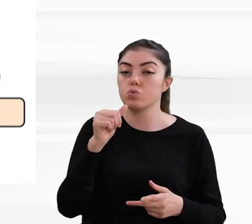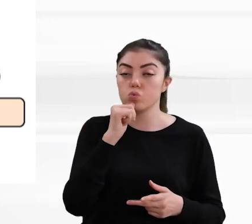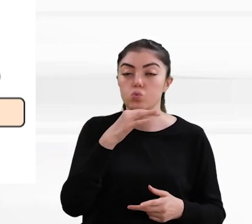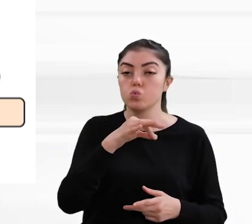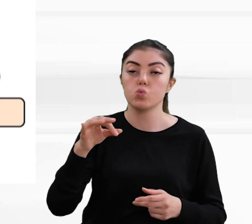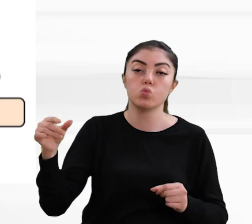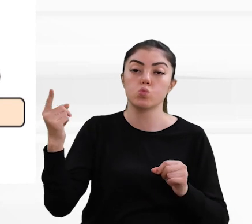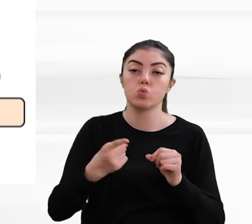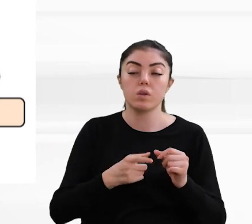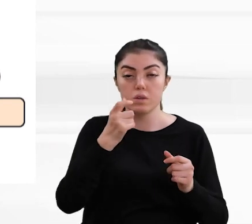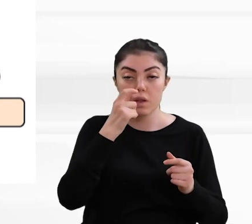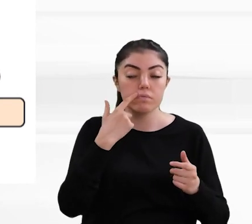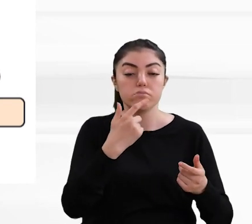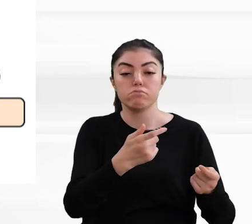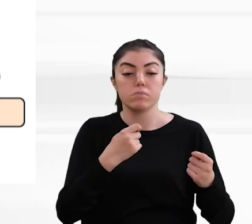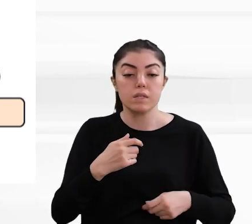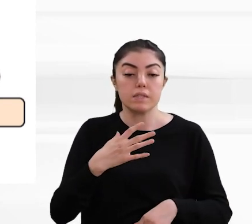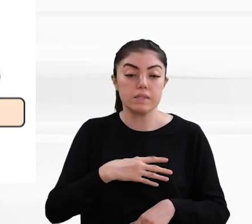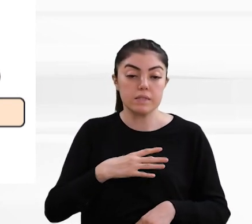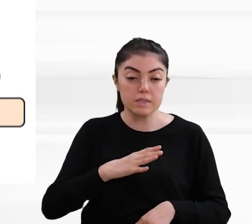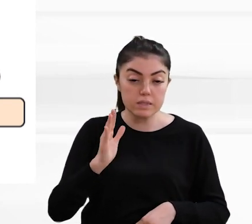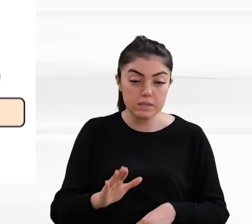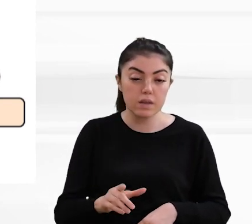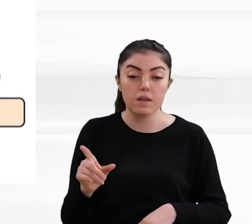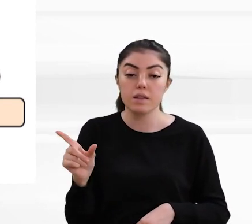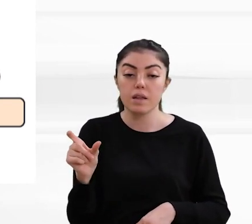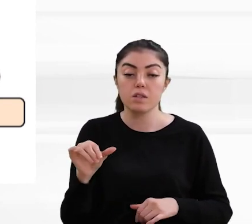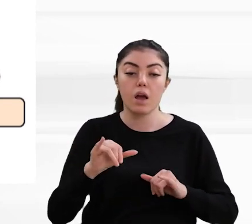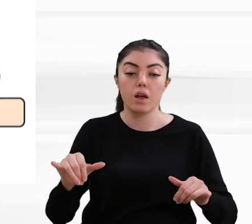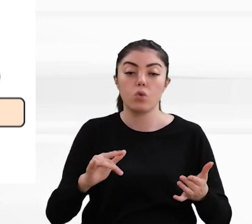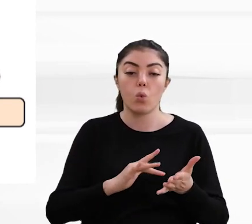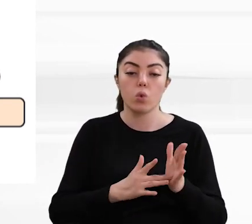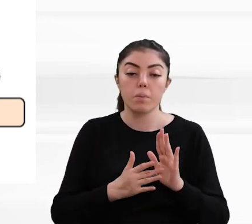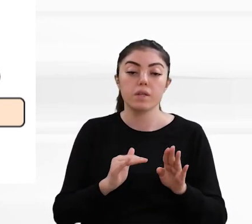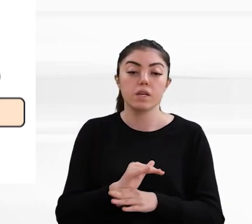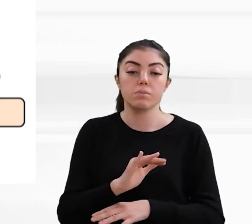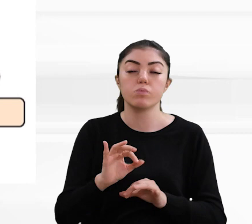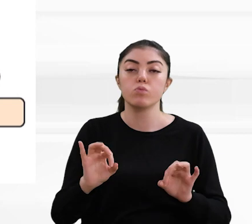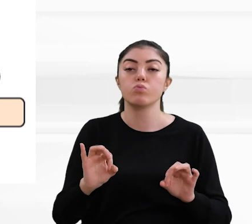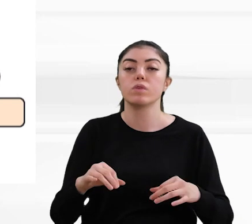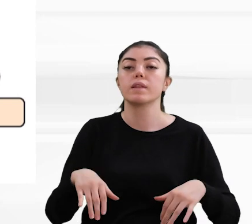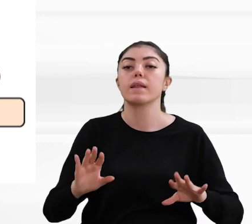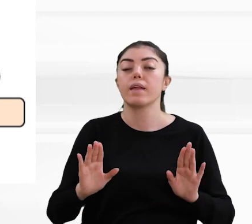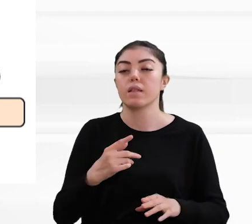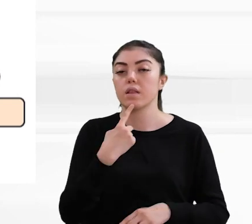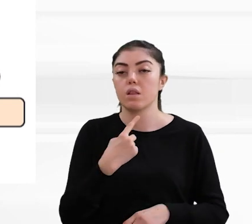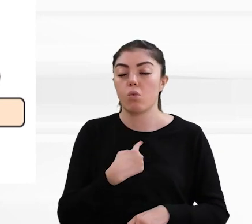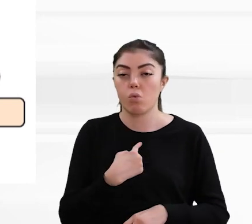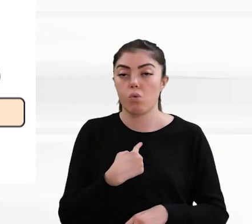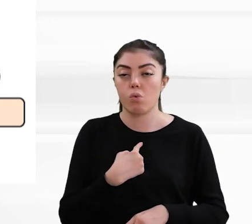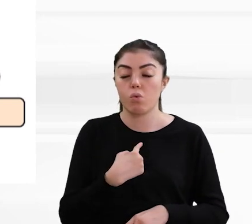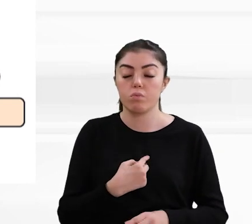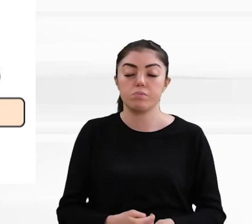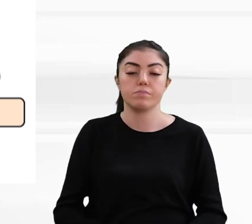değişmedi katıldığında Evet Deniz suyunun tuz değişimi Burası nokta nokta ile gösterilmiş Ben bunu kar doğrusu için çekiyorum dikkate alındığında